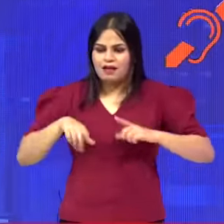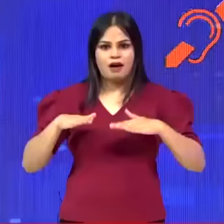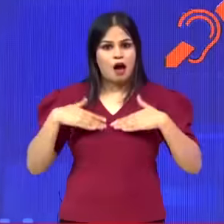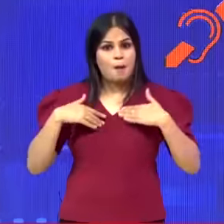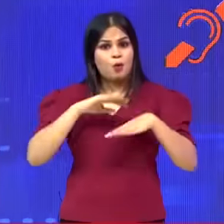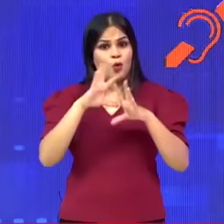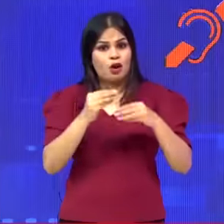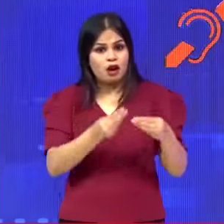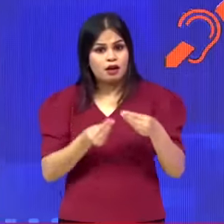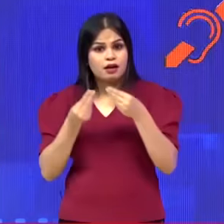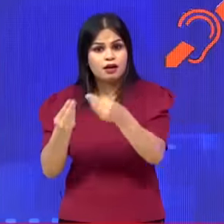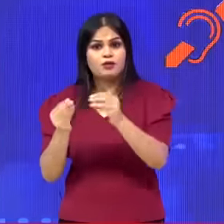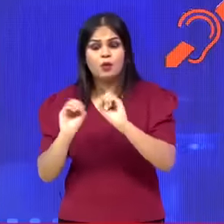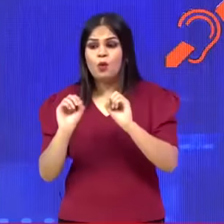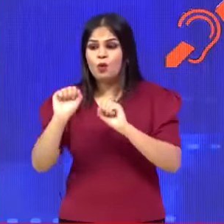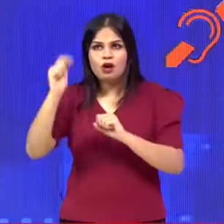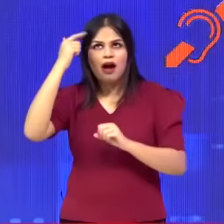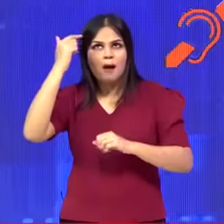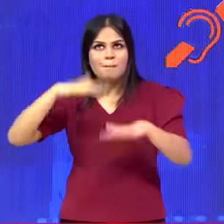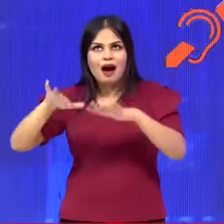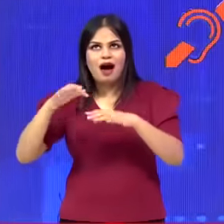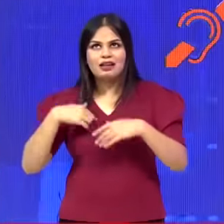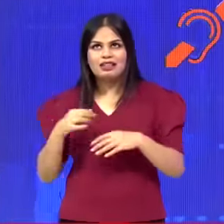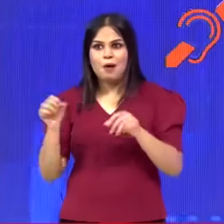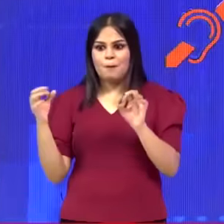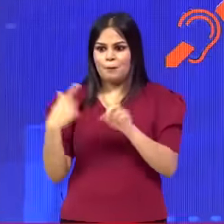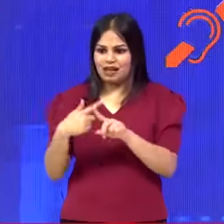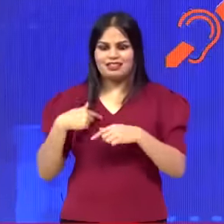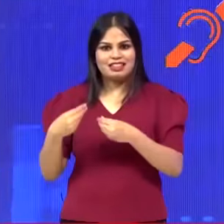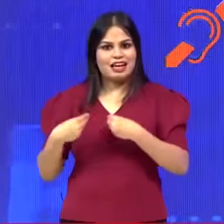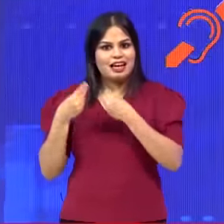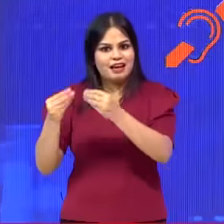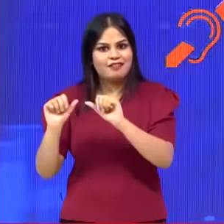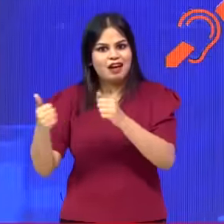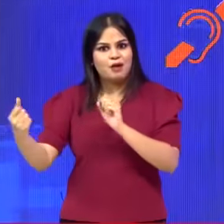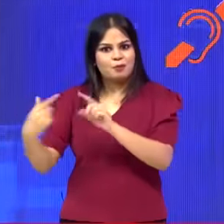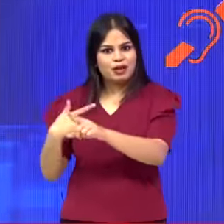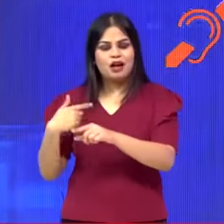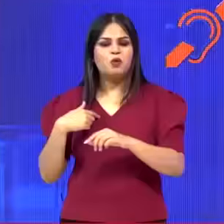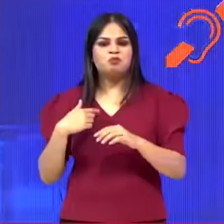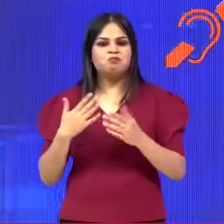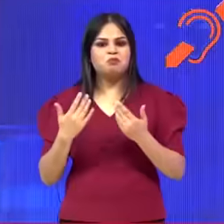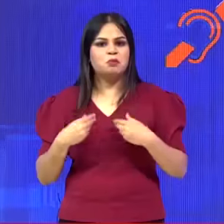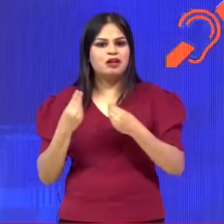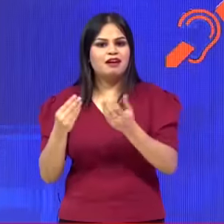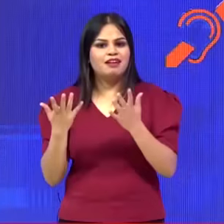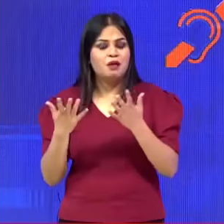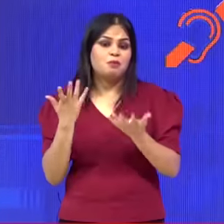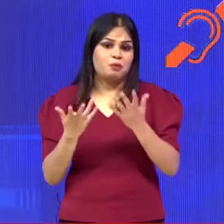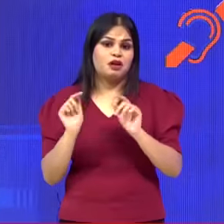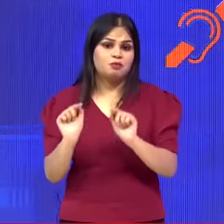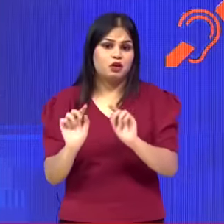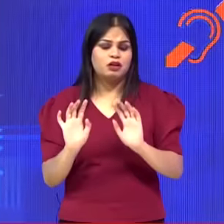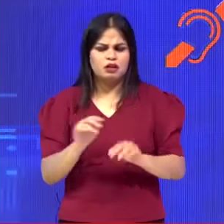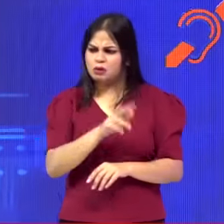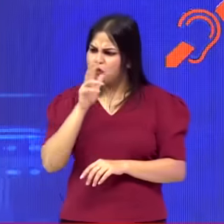दे पाऊँ जो कि उनके दिमाग में है. एंड आई एम श्योर कि सब अपनी अपनी जगह बहुत खुश हैं जी. आप करण जौहर से